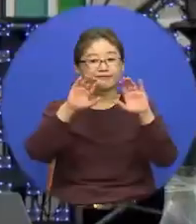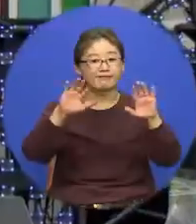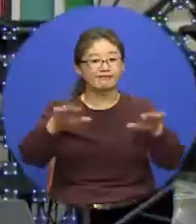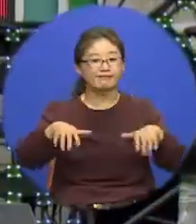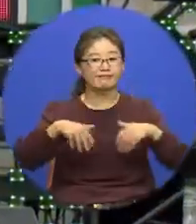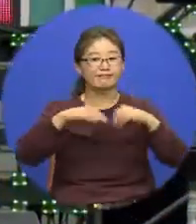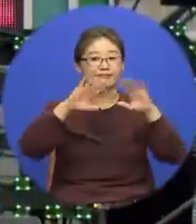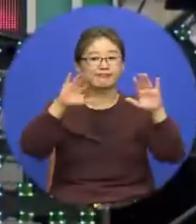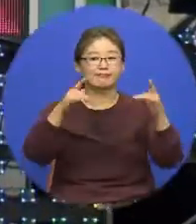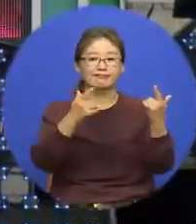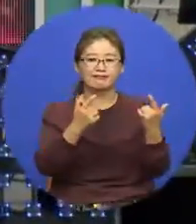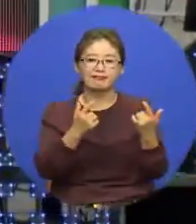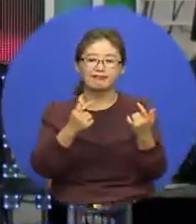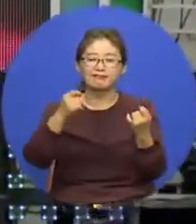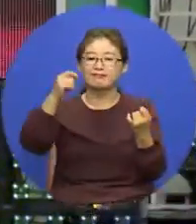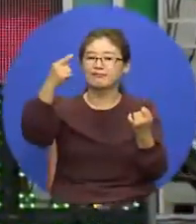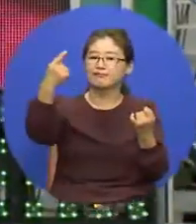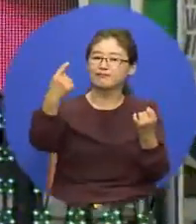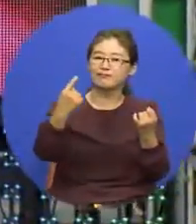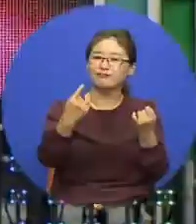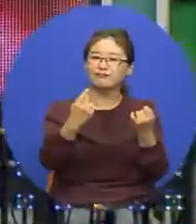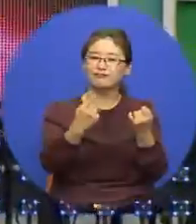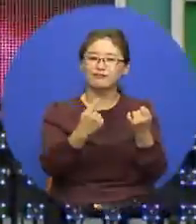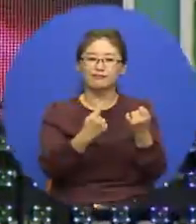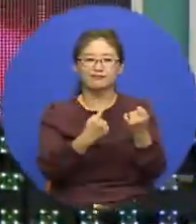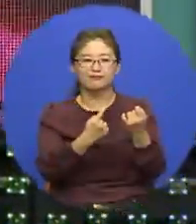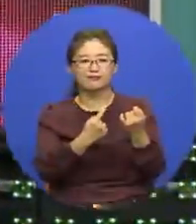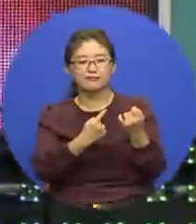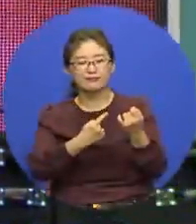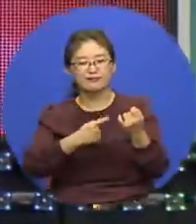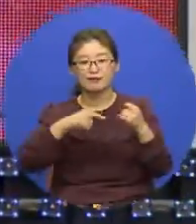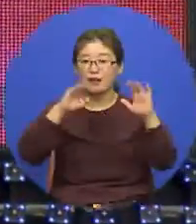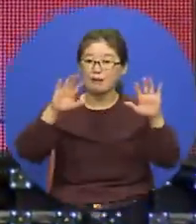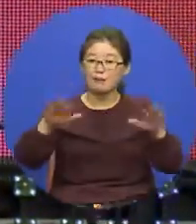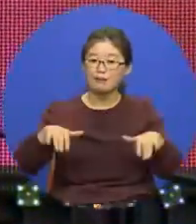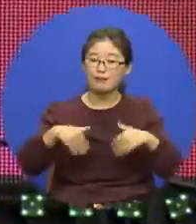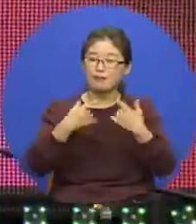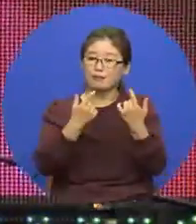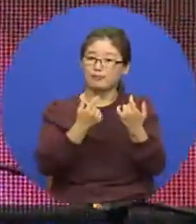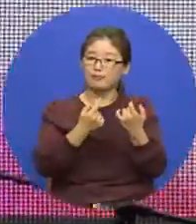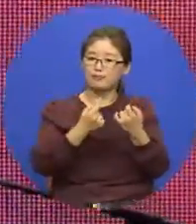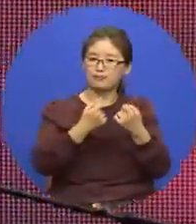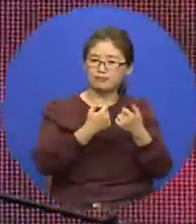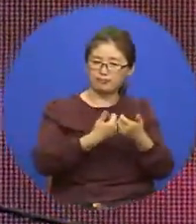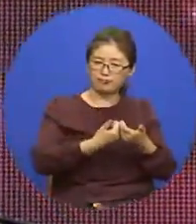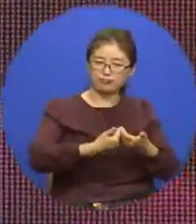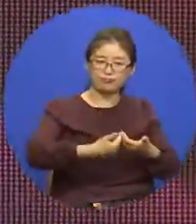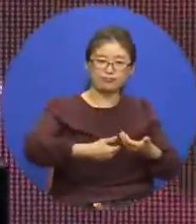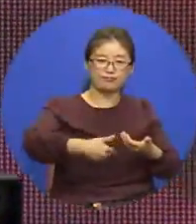바람처럼 왔대 어여 바람처럼 떠나니